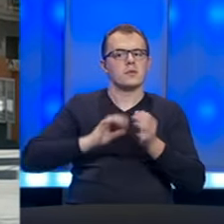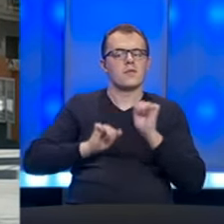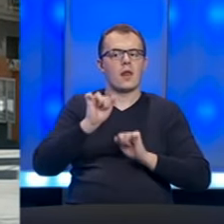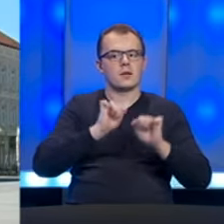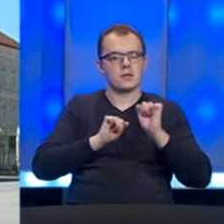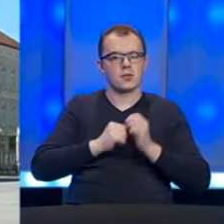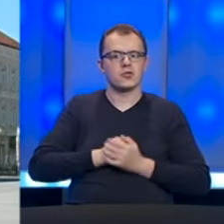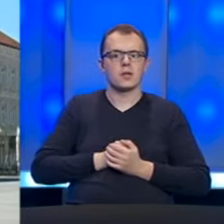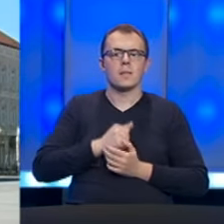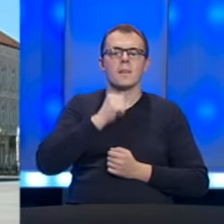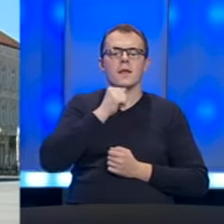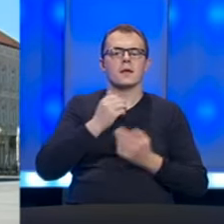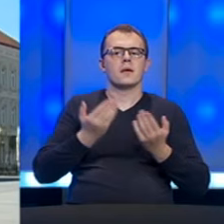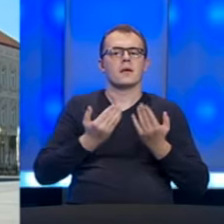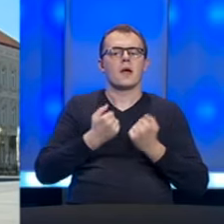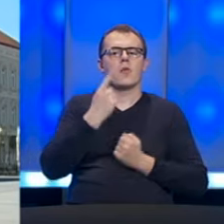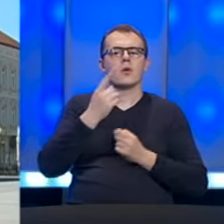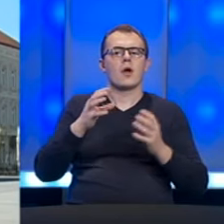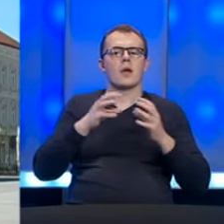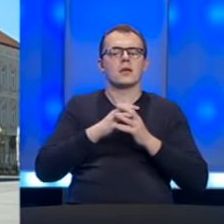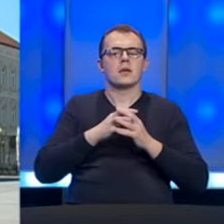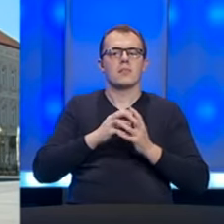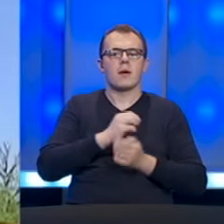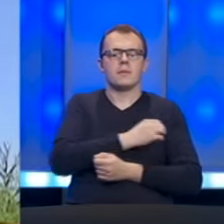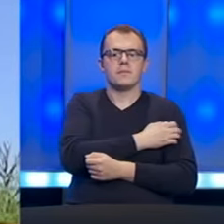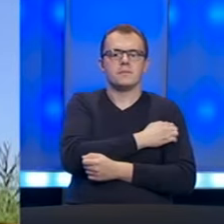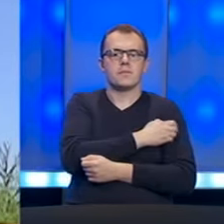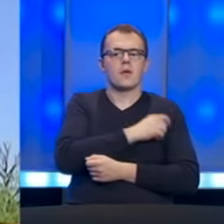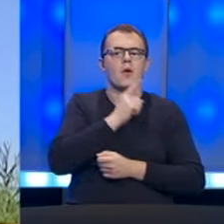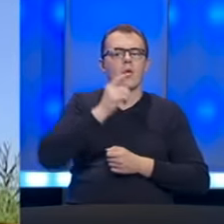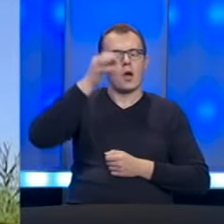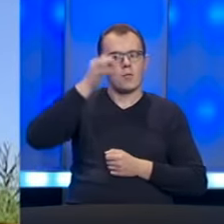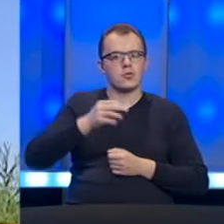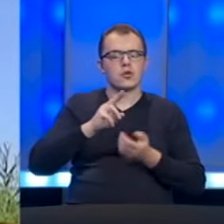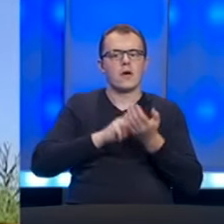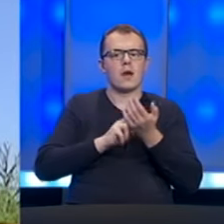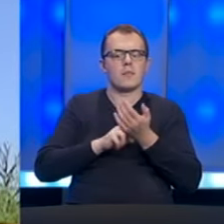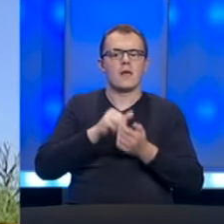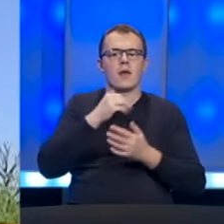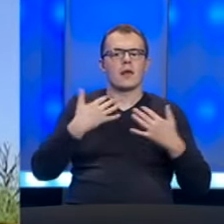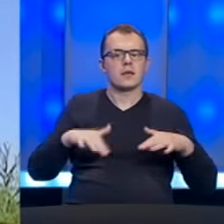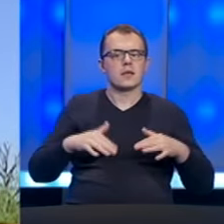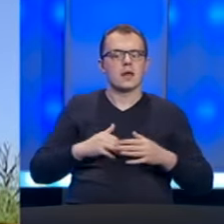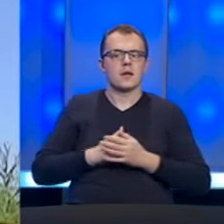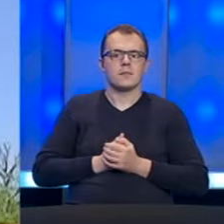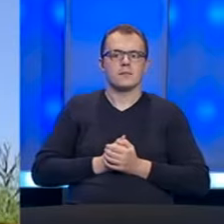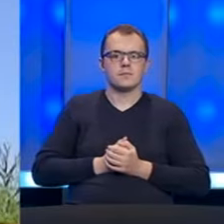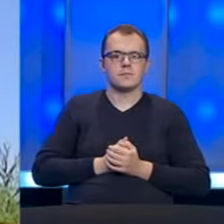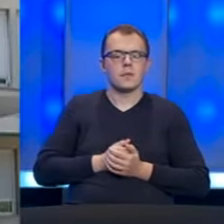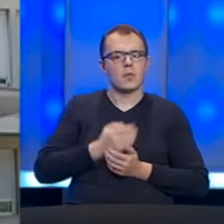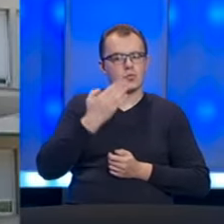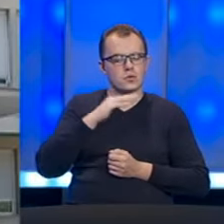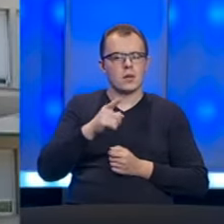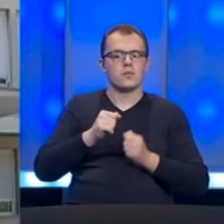zaštite i kao jedna ekipa, znači, evo, koja je poštovala pravila igre, uspjeli